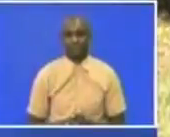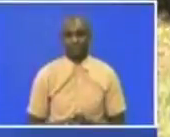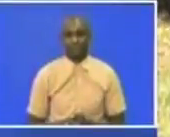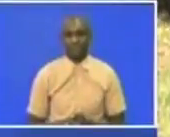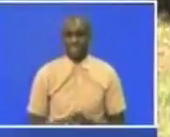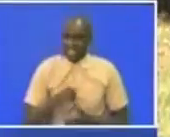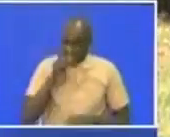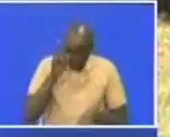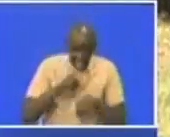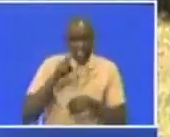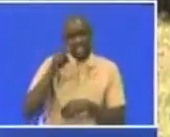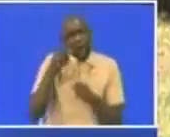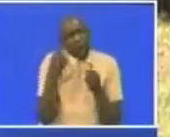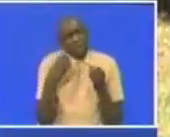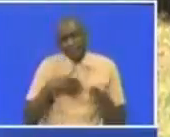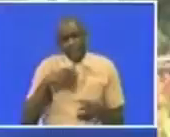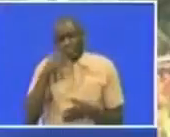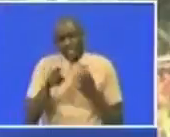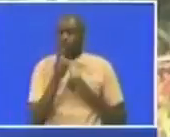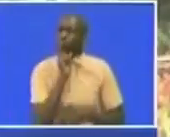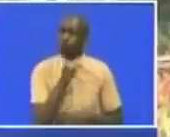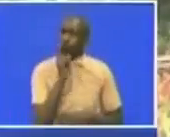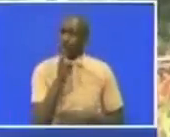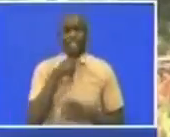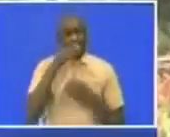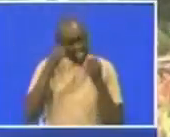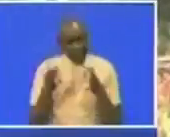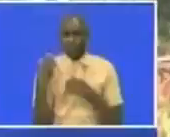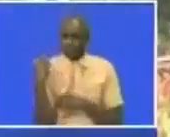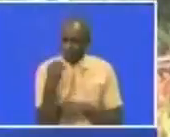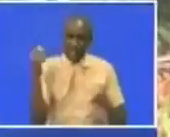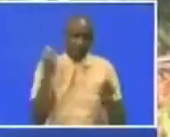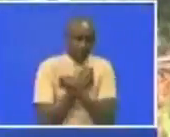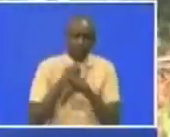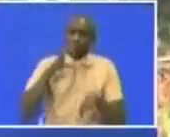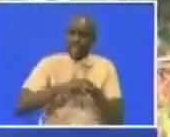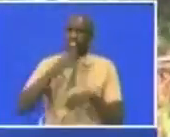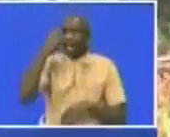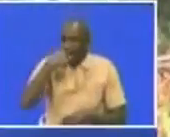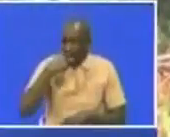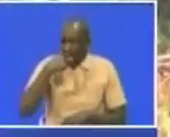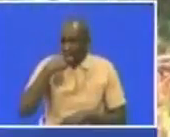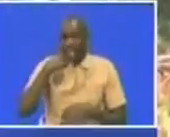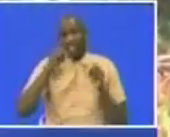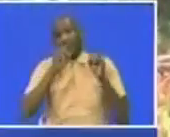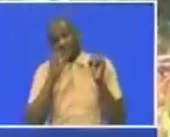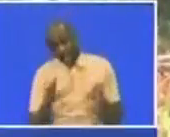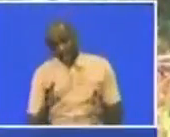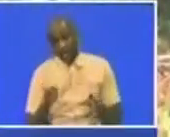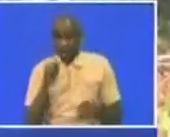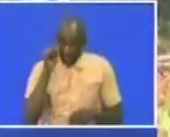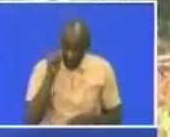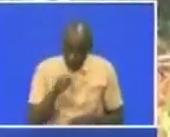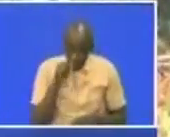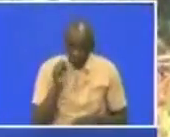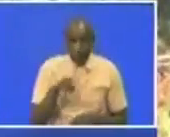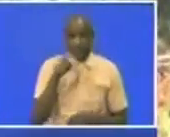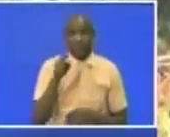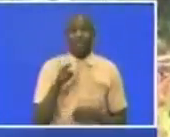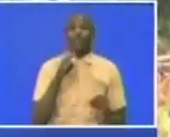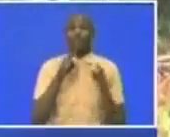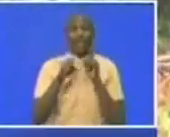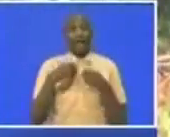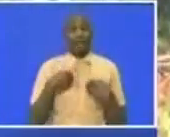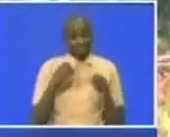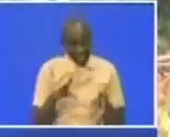Wanaume wakijitenga na masuala ya kutoa idhini iwapo watoto wapate chanjo hiyo au la, pamoja na kujiondolea mzigo wa lawama